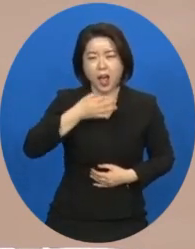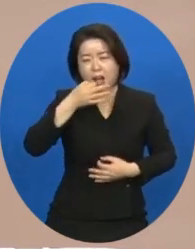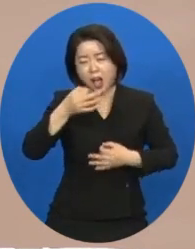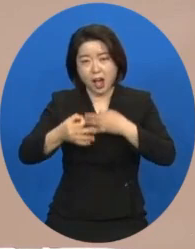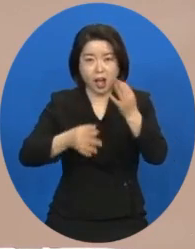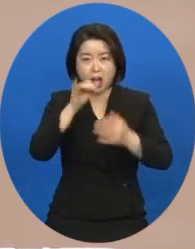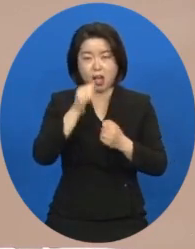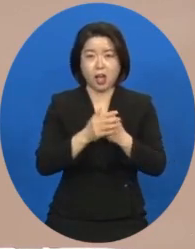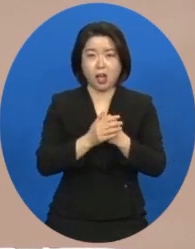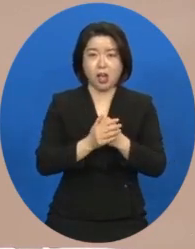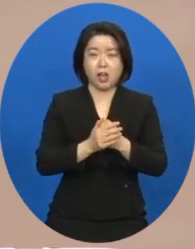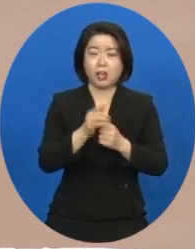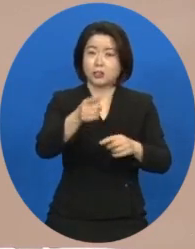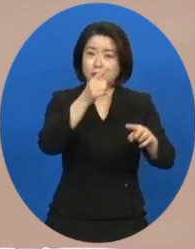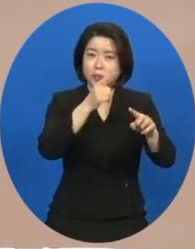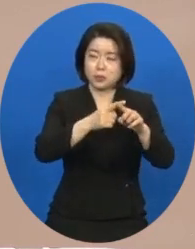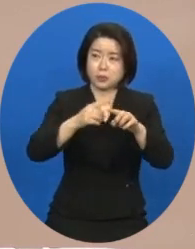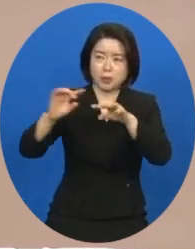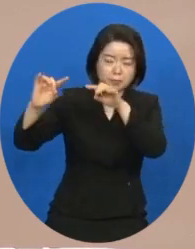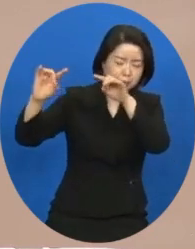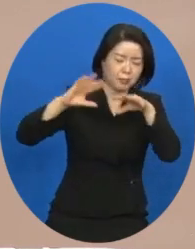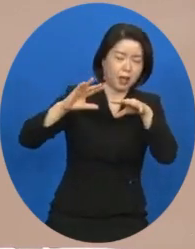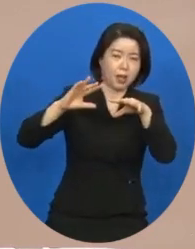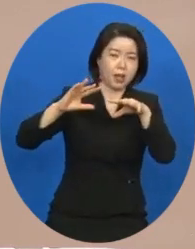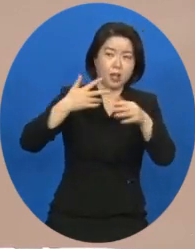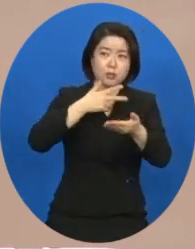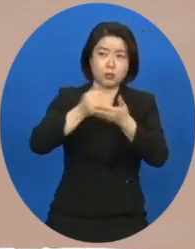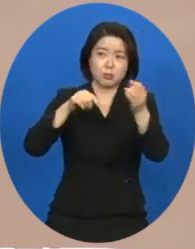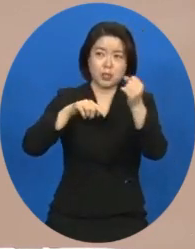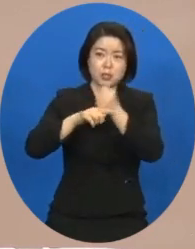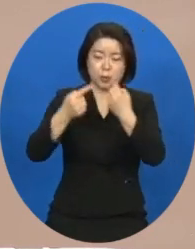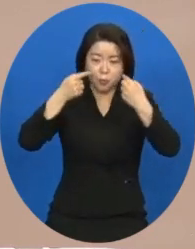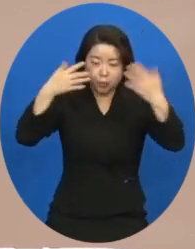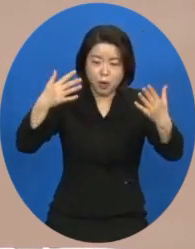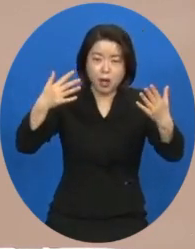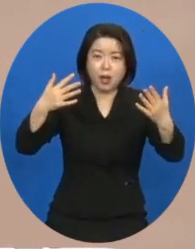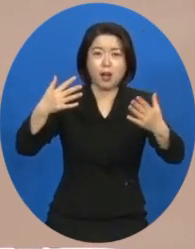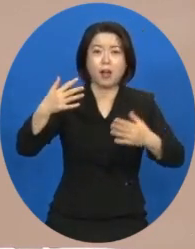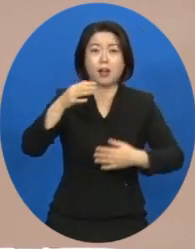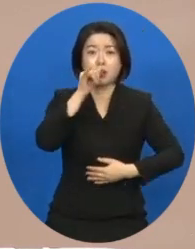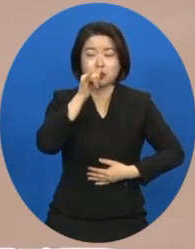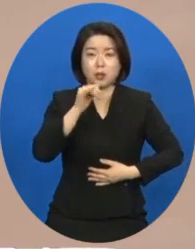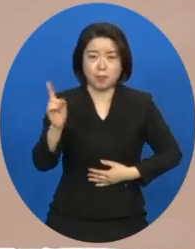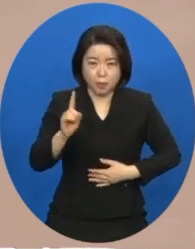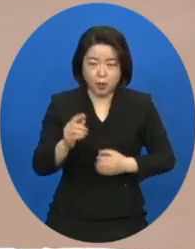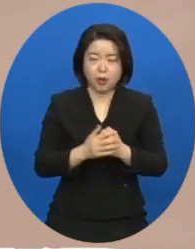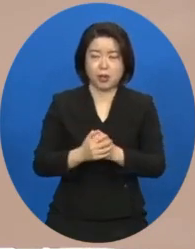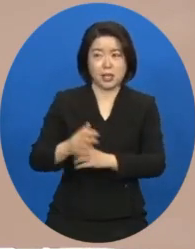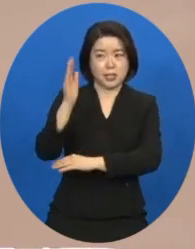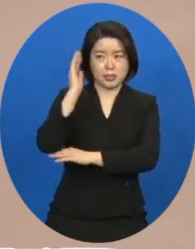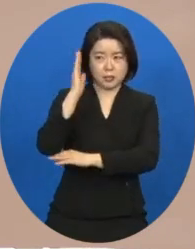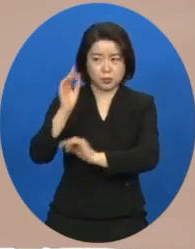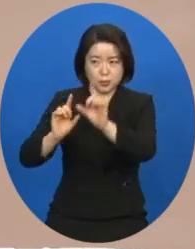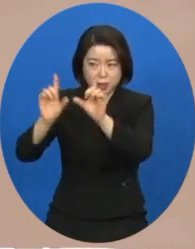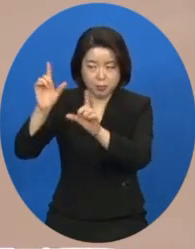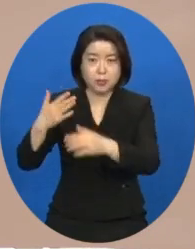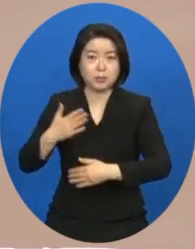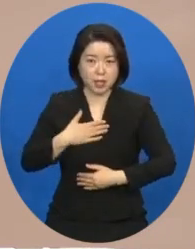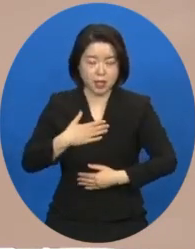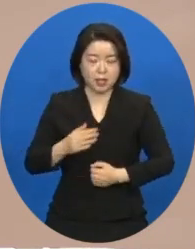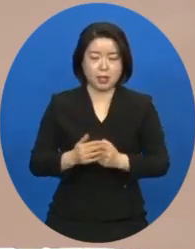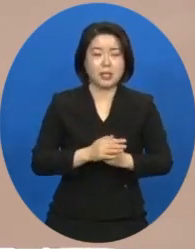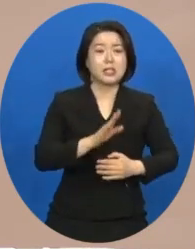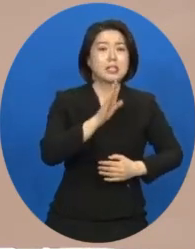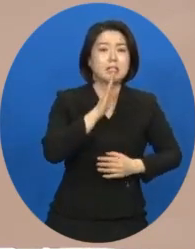마음에 선명하게 주님의 뜻이 깨달아지는 것이 있었는데 설교하는 것과